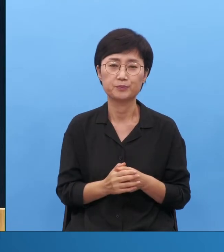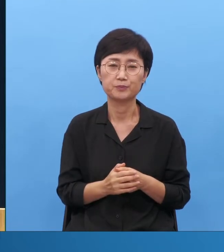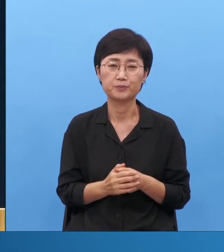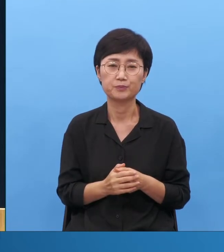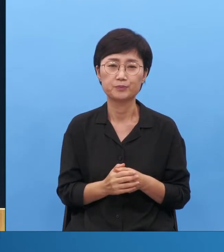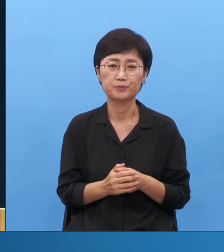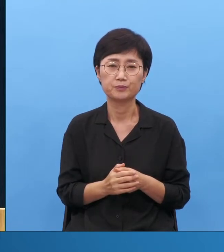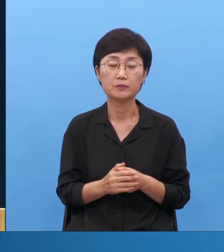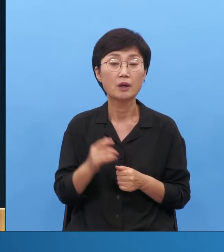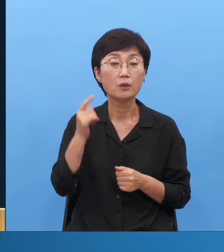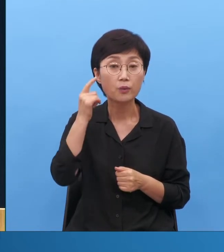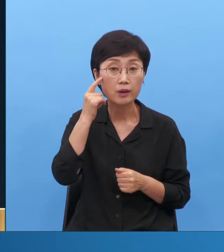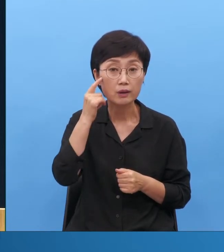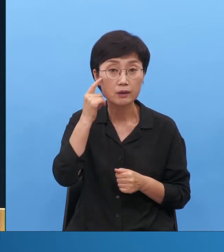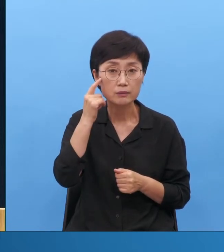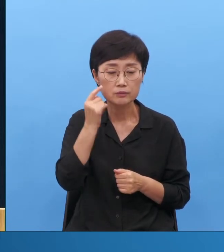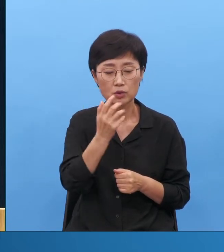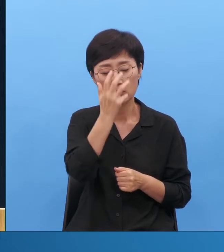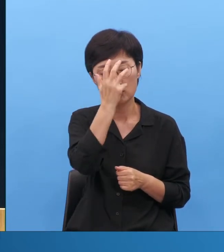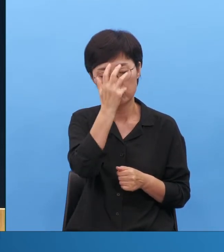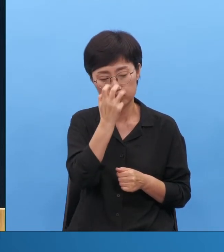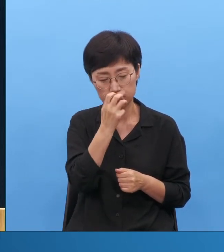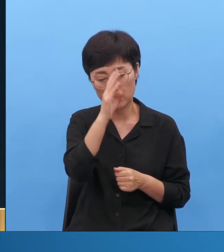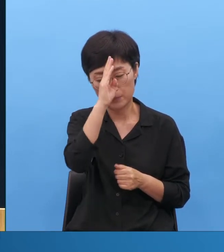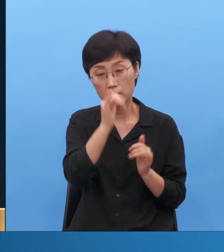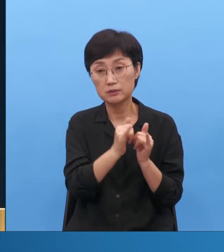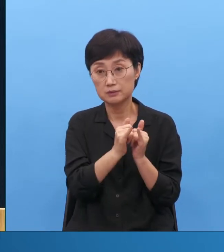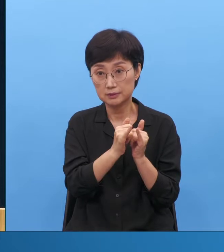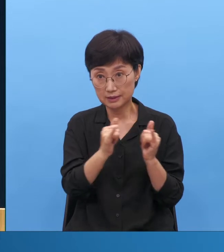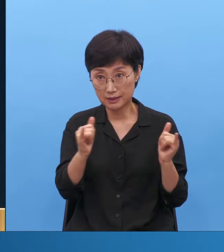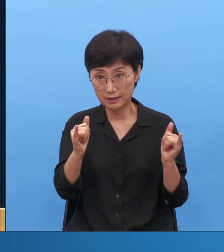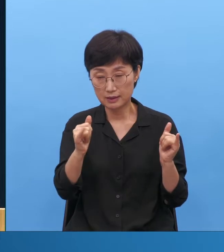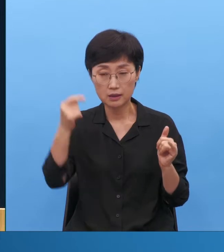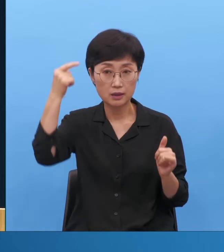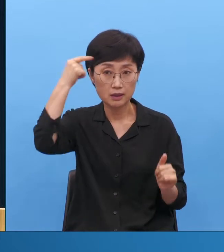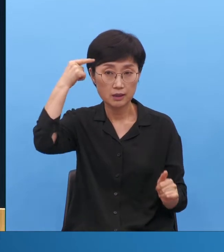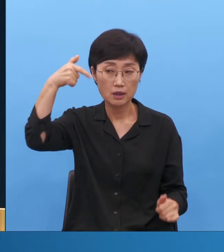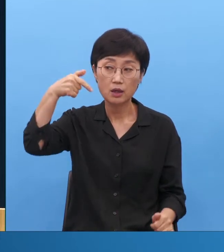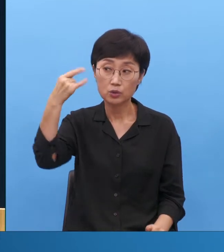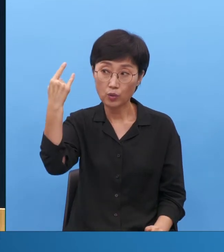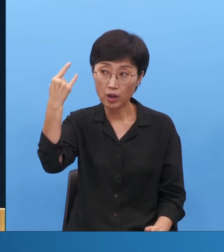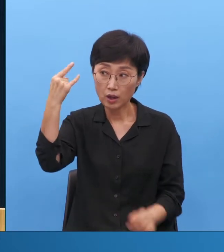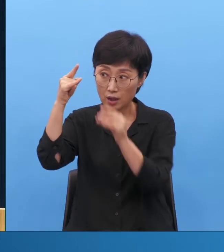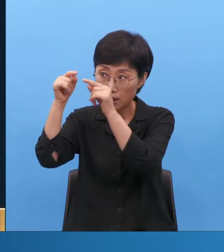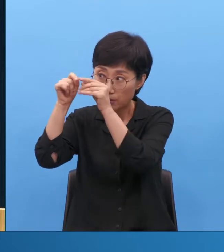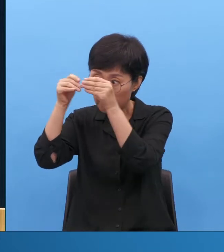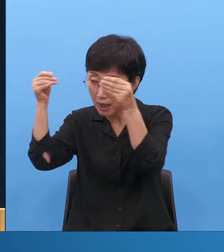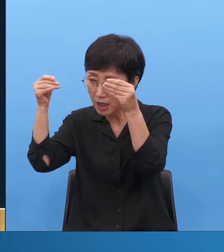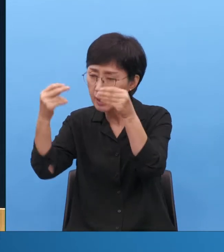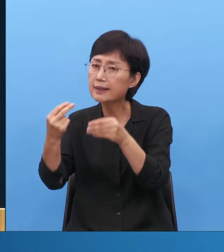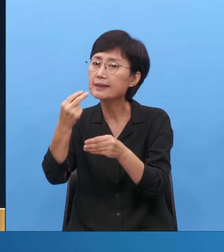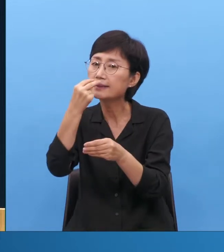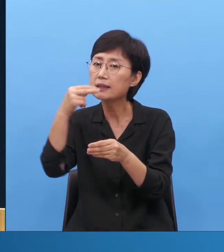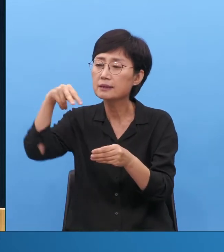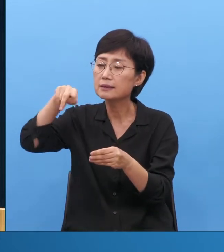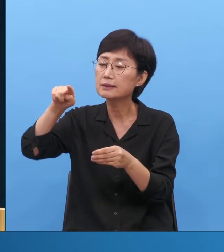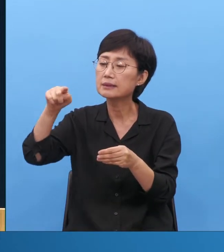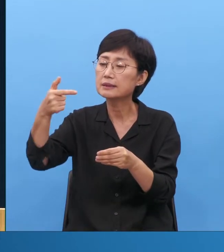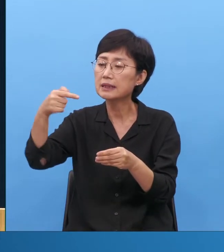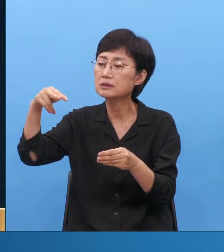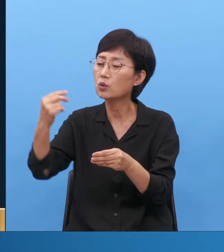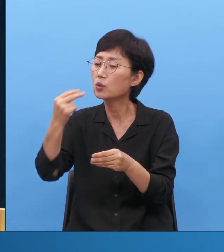그 우울증 멸시나 있으면 뇌에 조금 산소 부족합니다. And perhaps the reason for the depression that you feel, your emotional instability, is